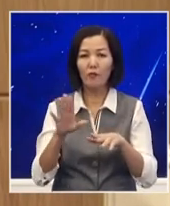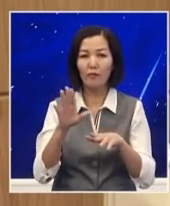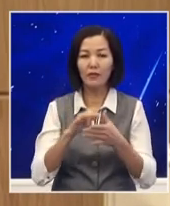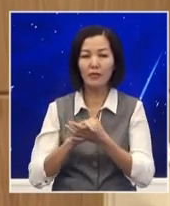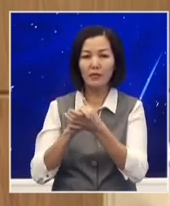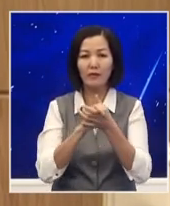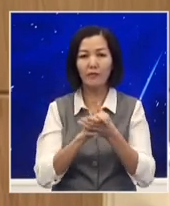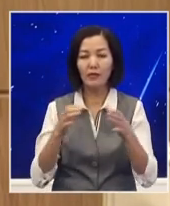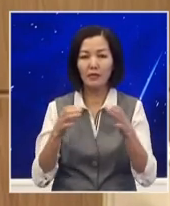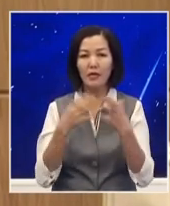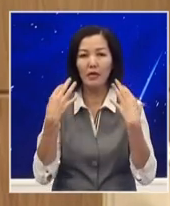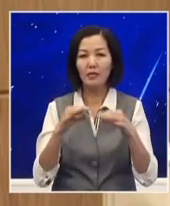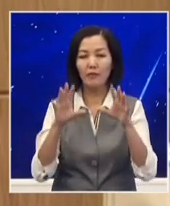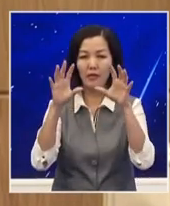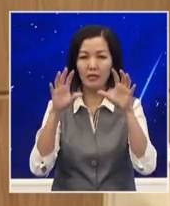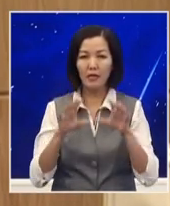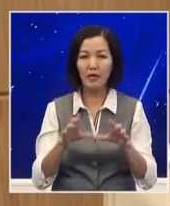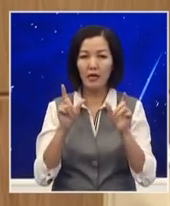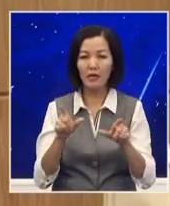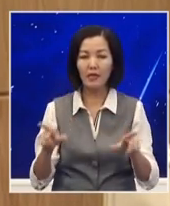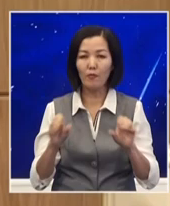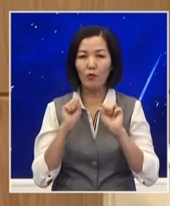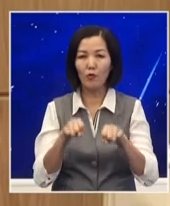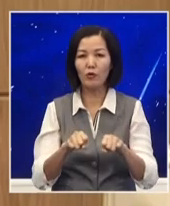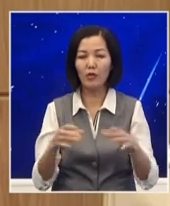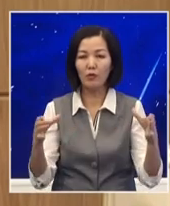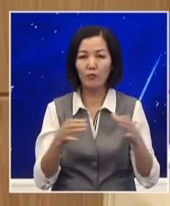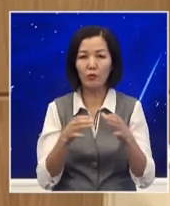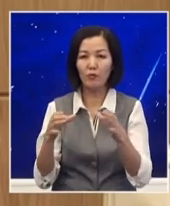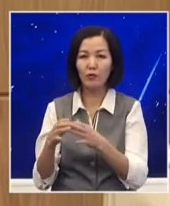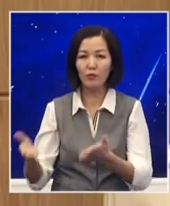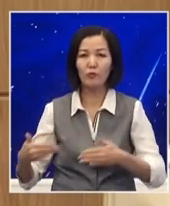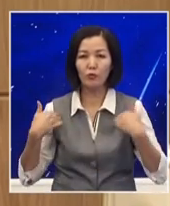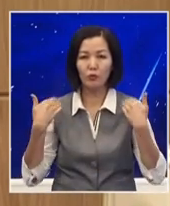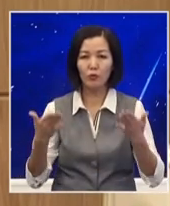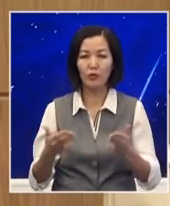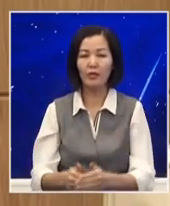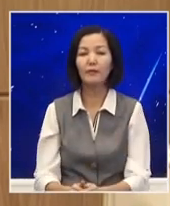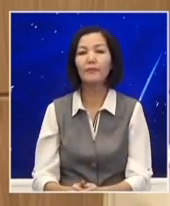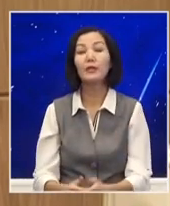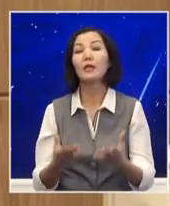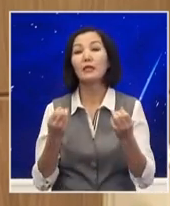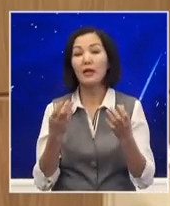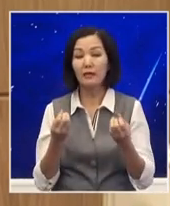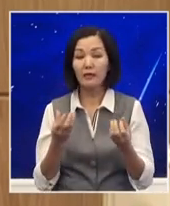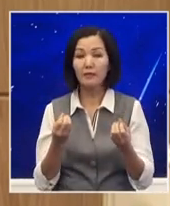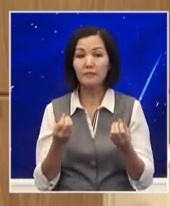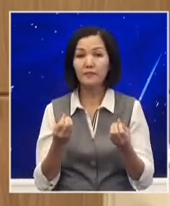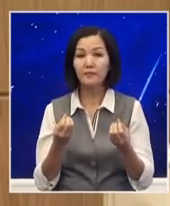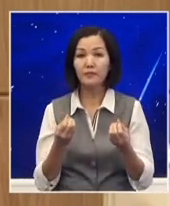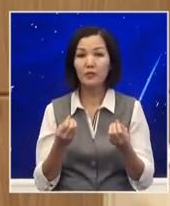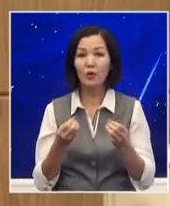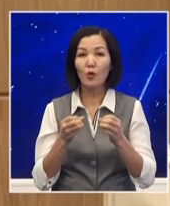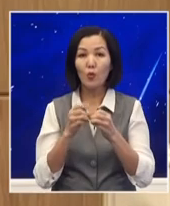ұйымынан демократиялық институттар және адам құқықтары бюросынан аккредиттеуге ұсынылды. Сонымен бірге